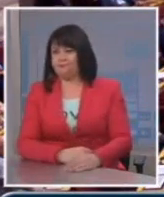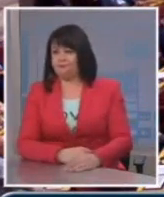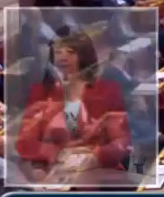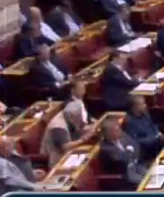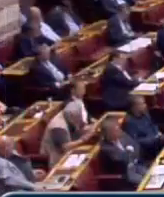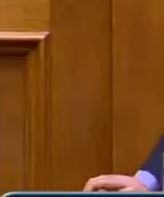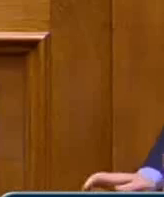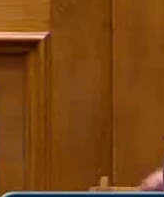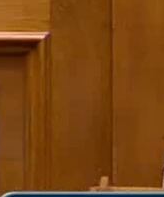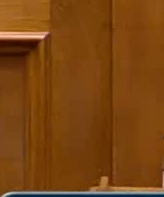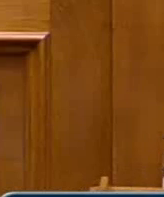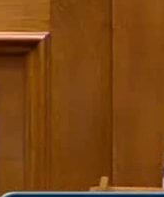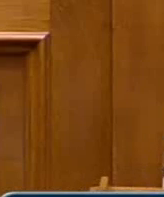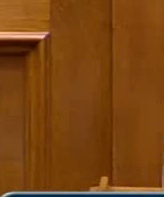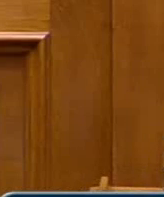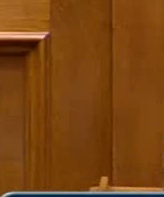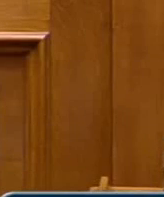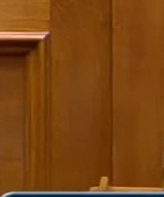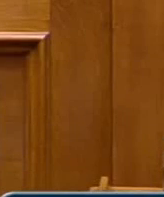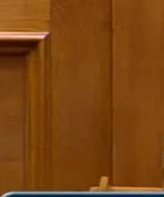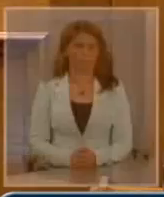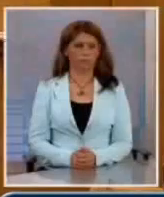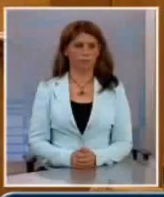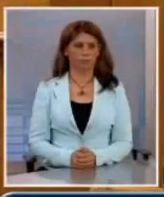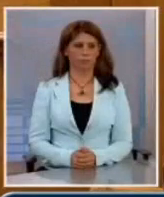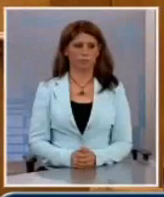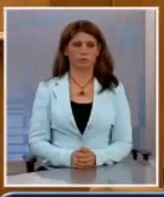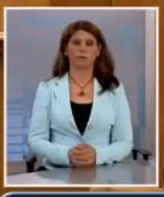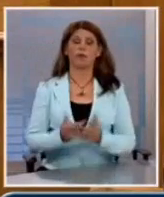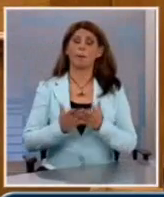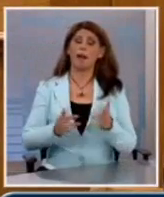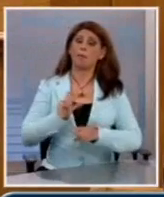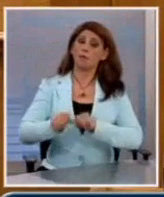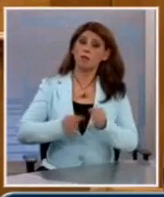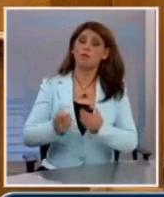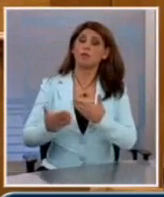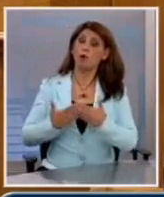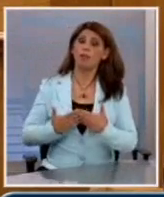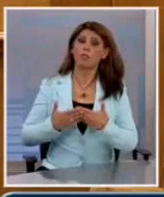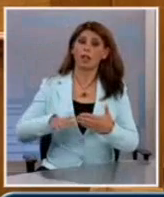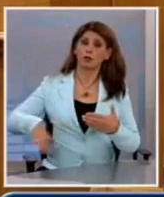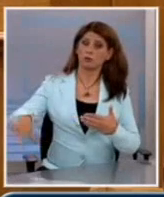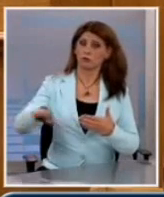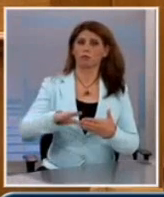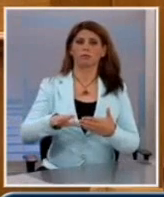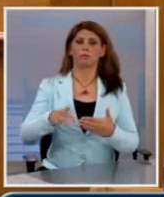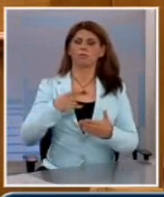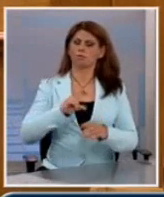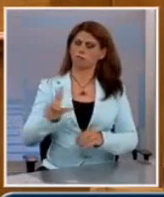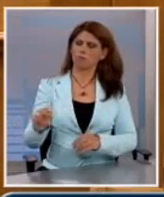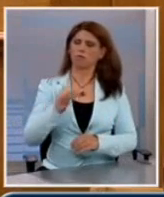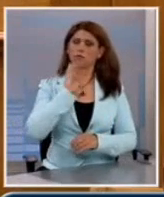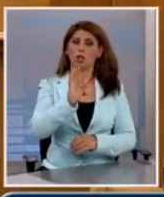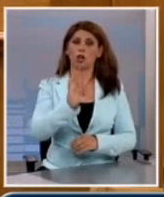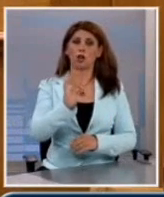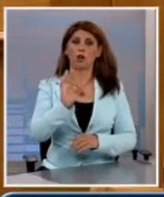Ζητήσαμε λοιπόν την εντολή του ελληνικού λαού να συνεχίσουμε μια μεγάλη προσπάθεια. Με τον ίδιο όμως στόχο. Να στήσουμε τη